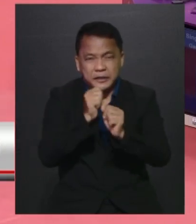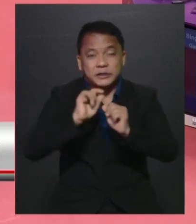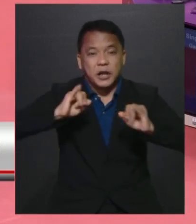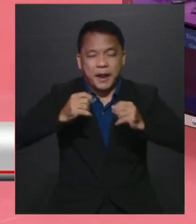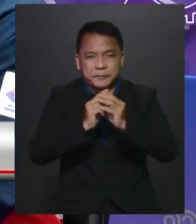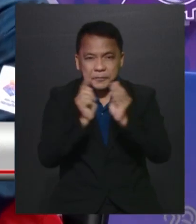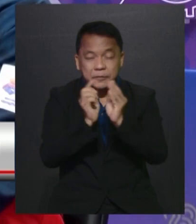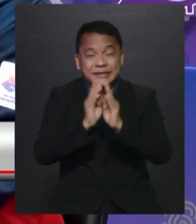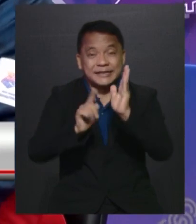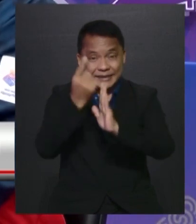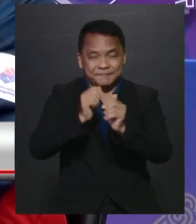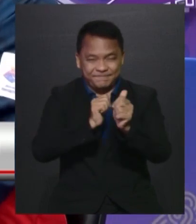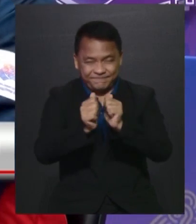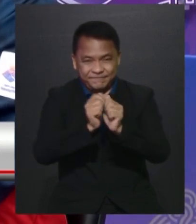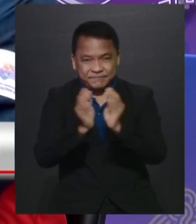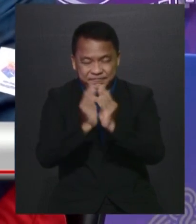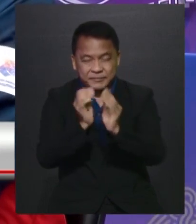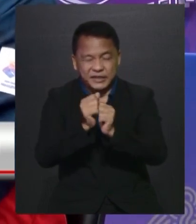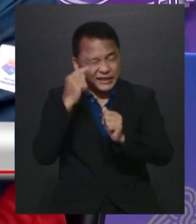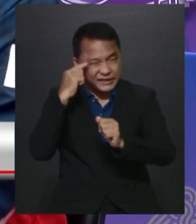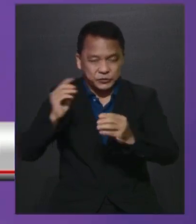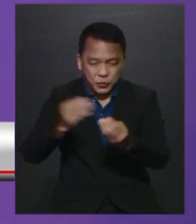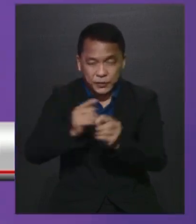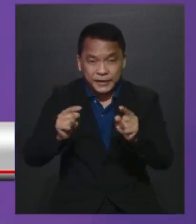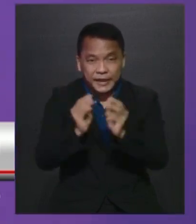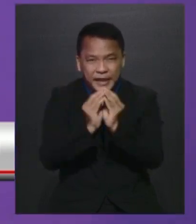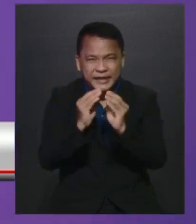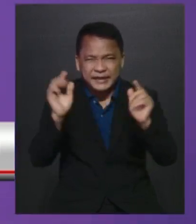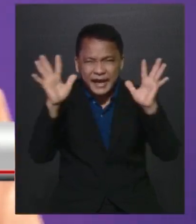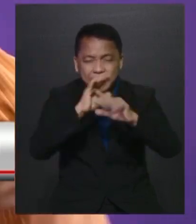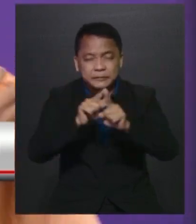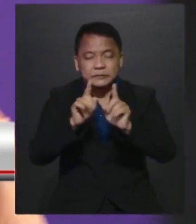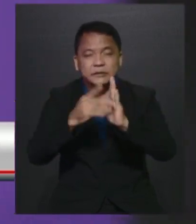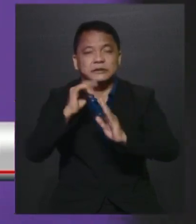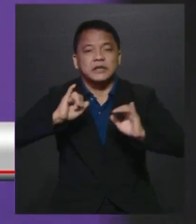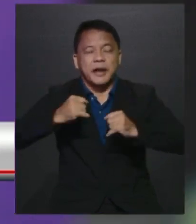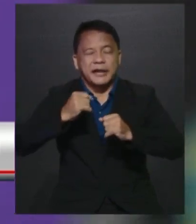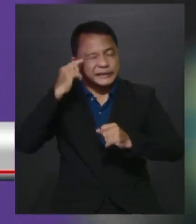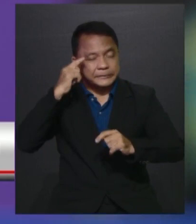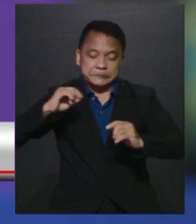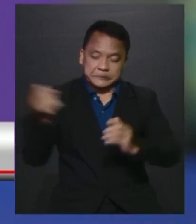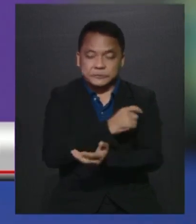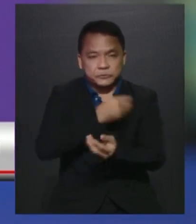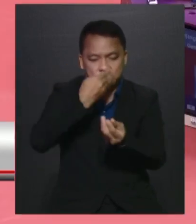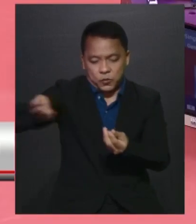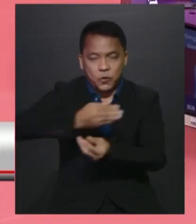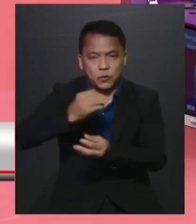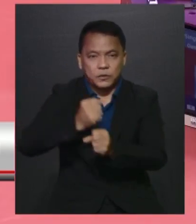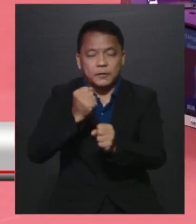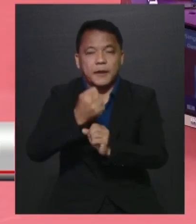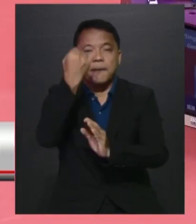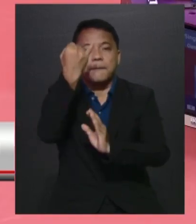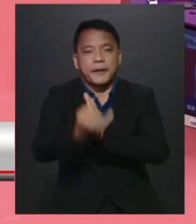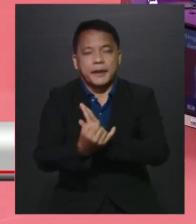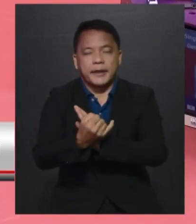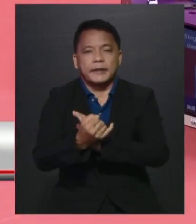พได้ในช่วงต้นเกมเนี่ยคือสู้กันสูสีตอนต้นเกมแต่ว่าเจ้าภาพเขาเด็ดขาดกว่านะคะทำให้เราแพ้